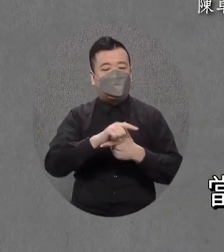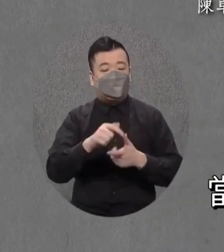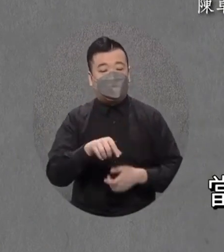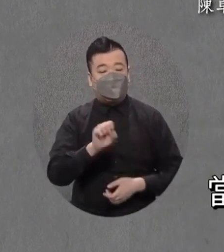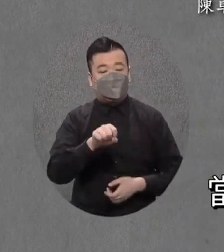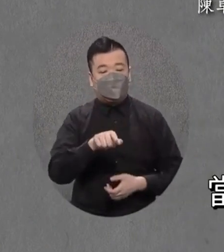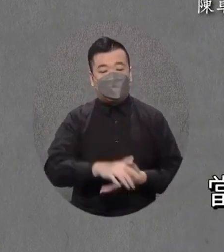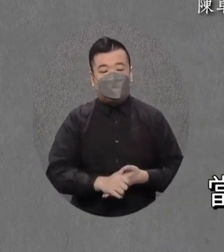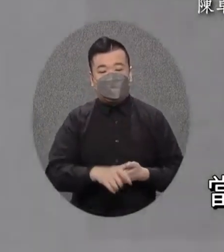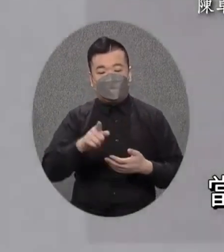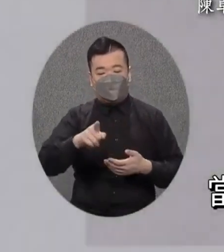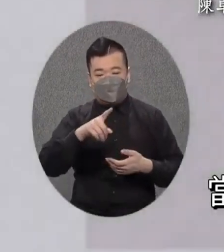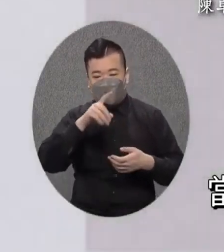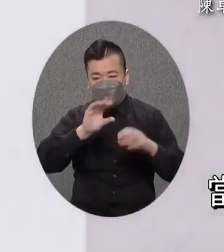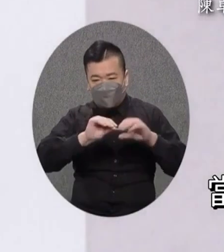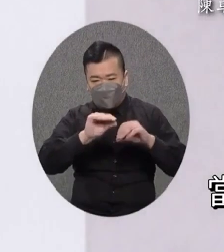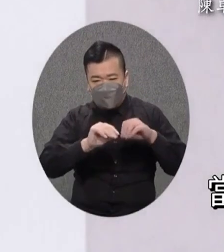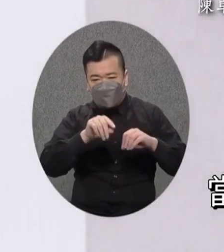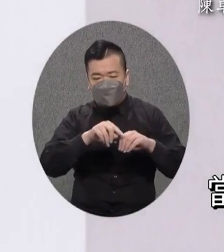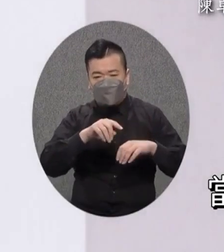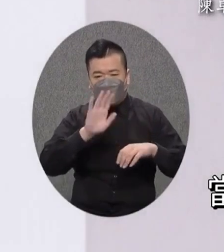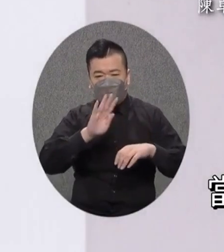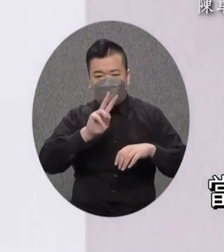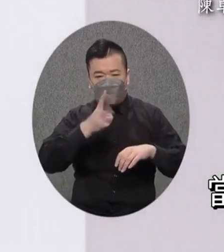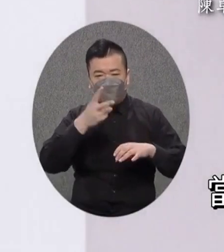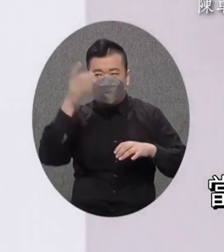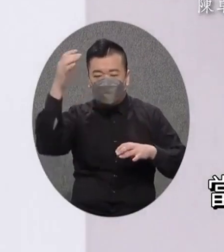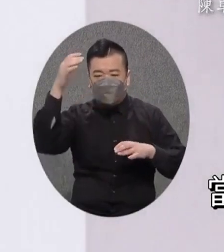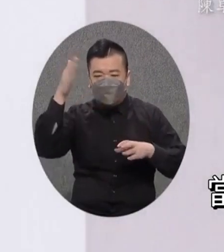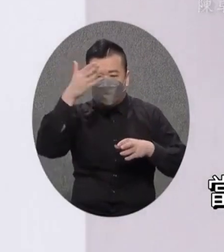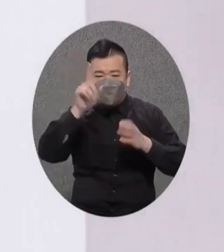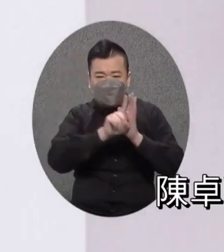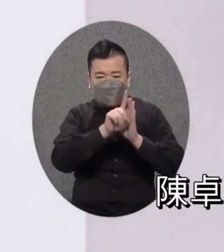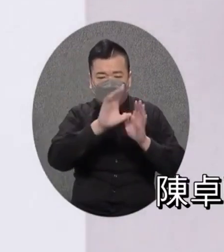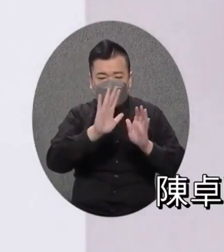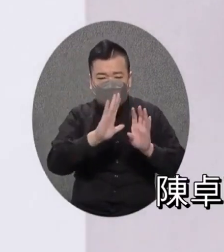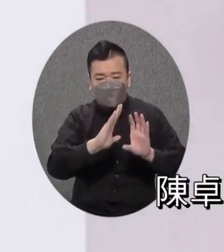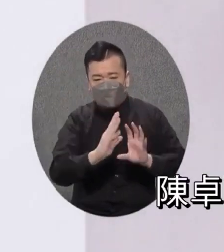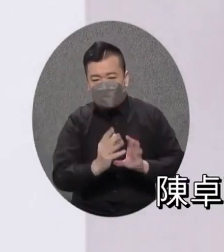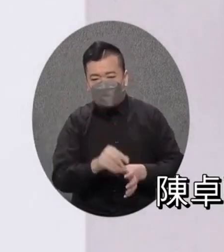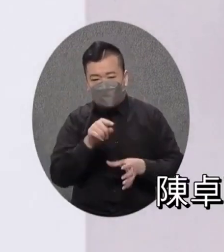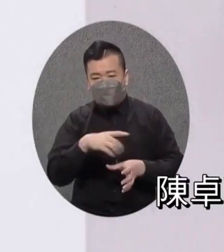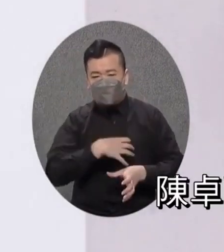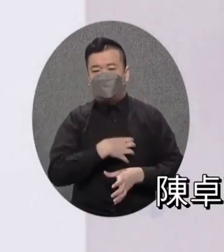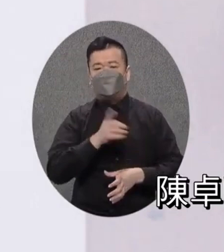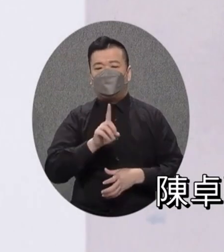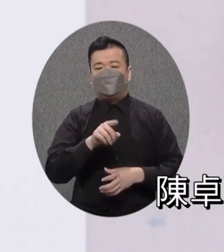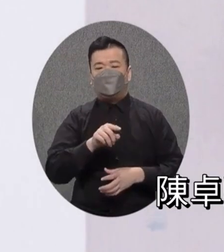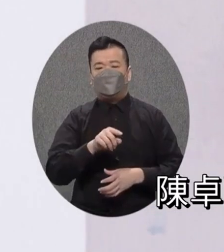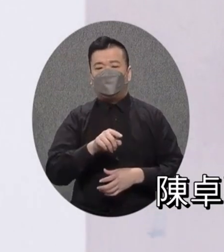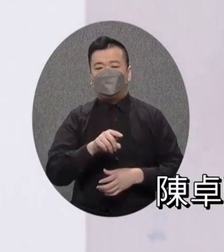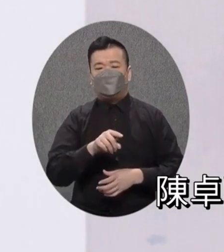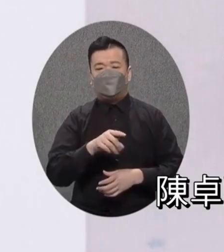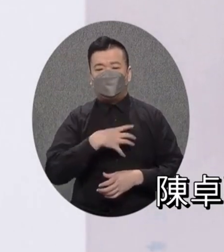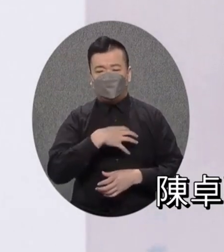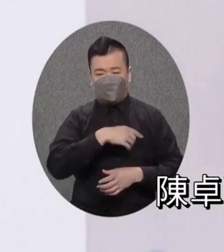當啫喱受室溫的影響而開始融化的時候，陳卓欣就會覺得那個是他對